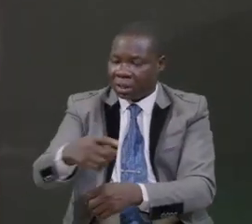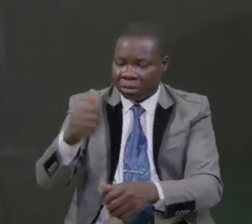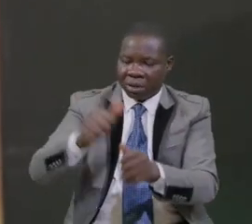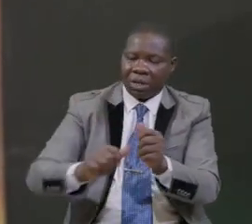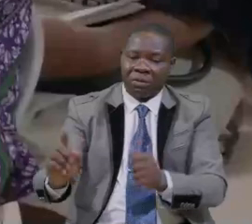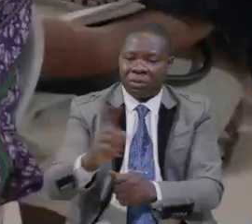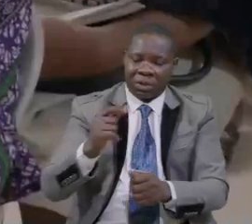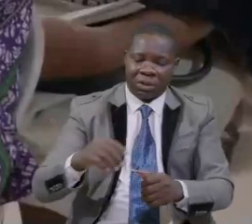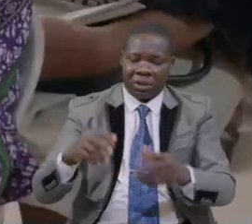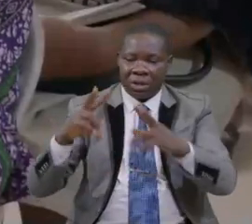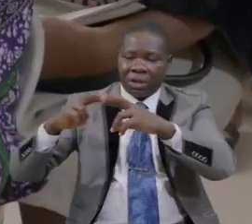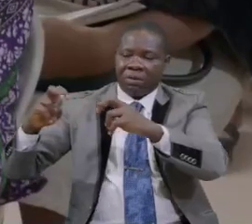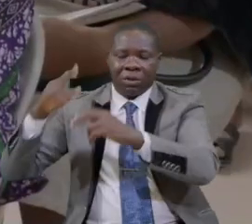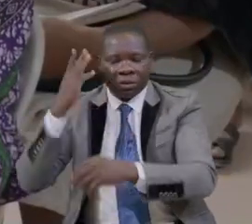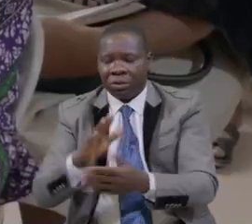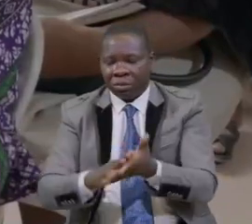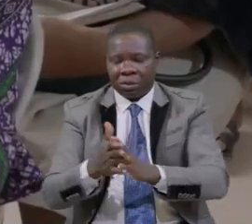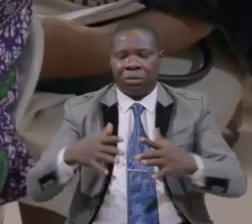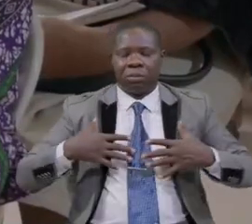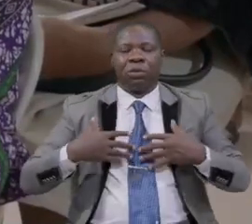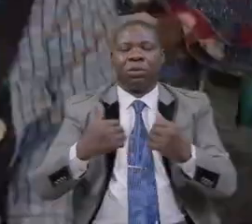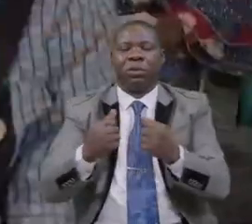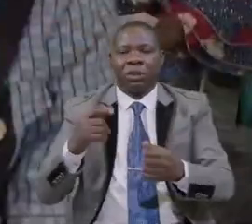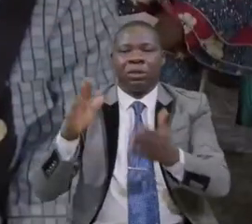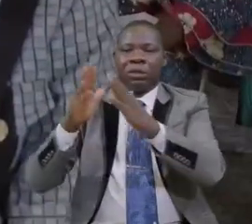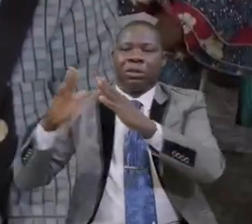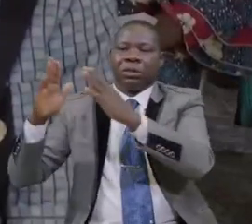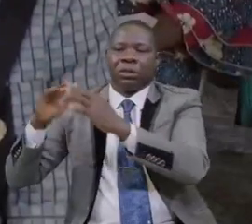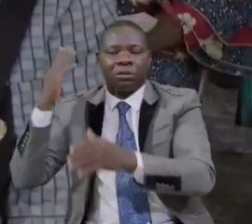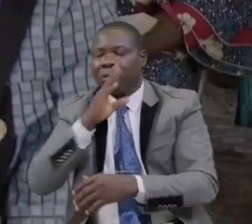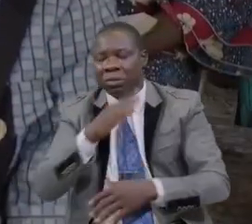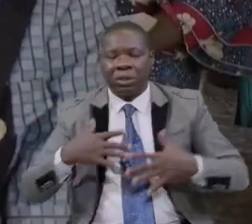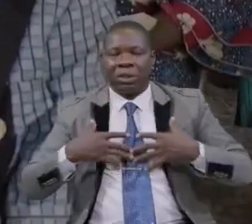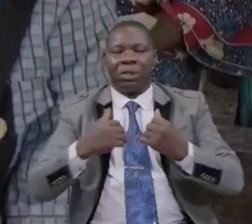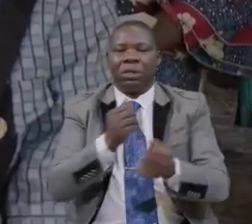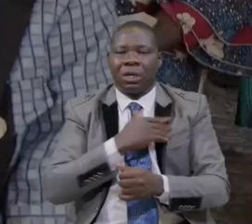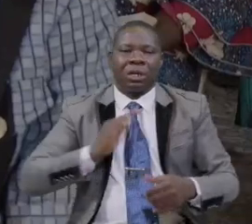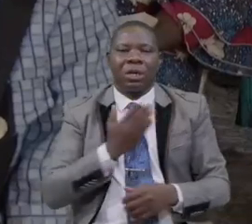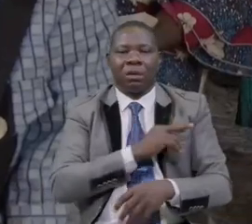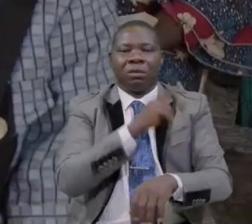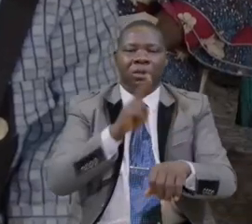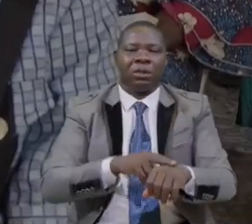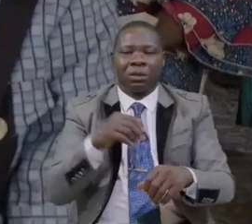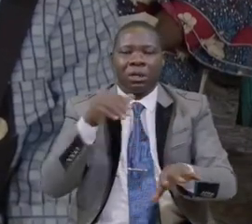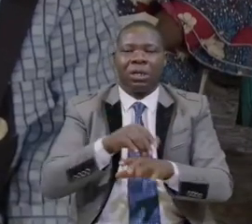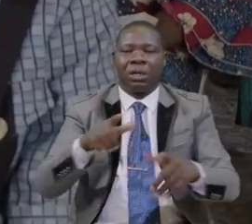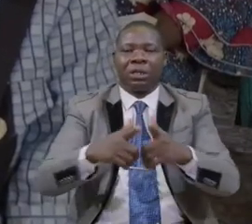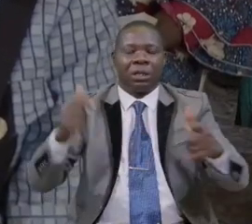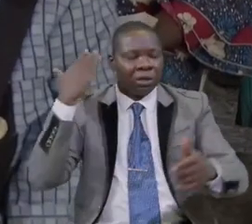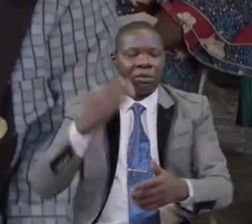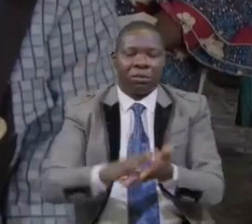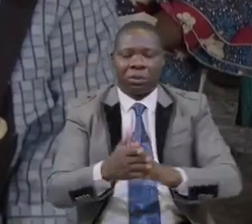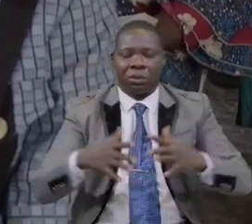villages seront guéris, les villes seront guéries et nos nations seront guéries au nom